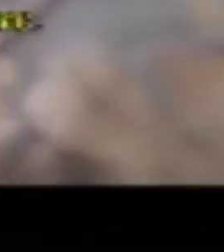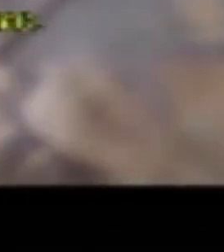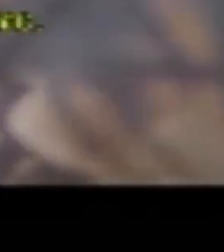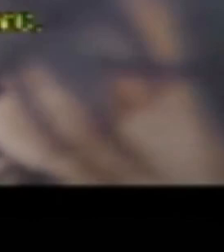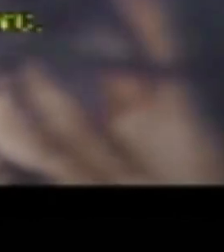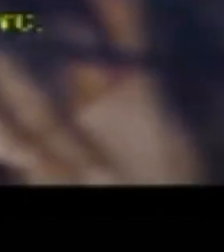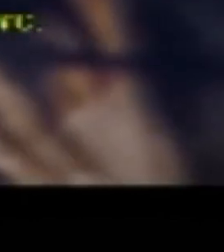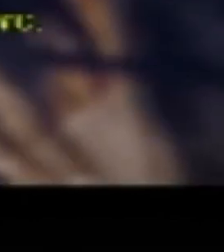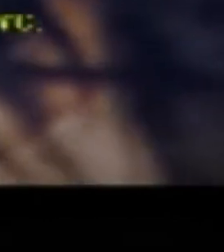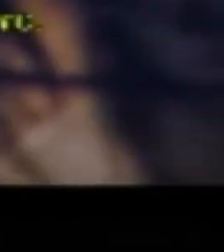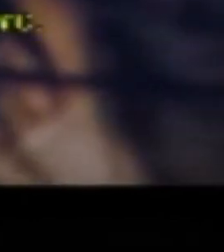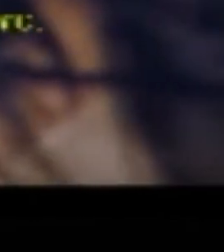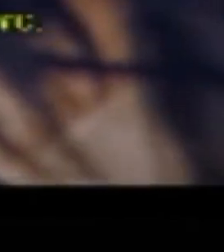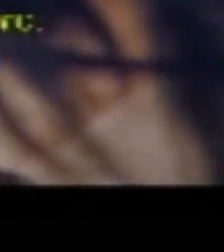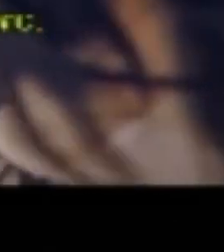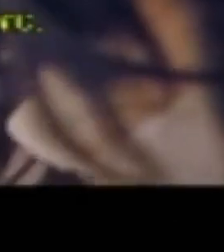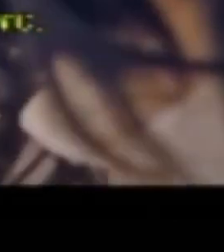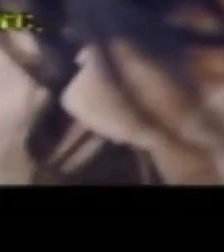شي